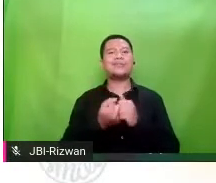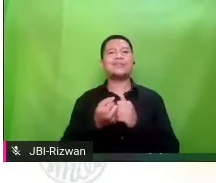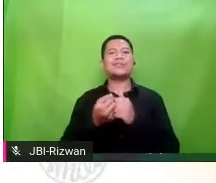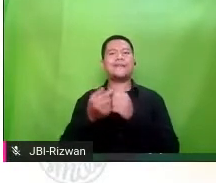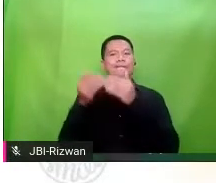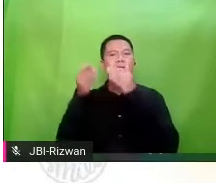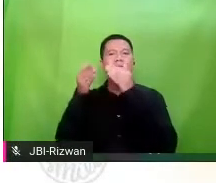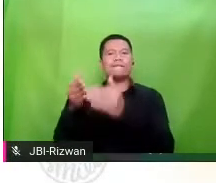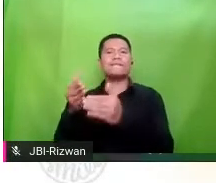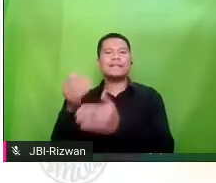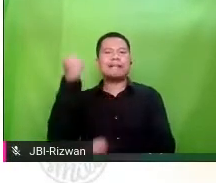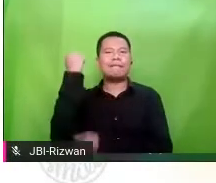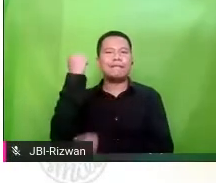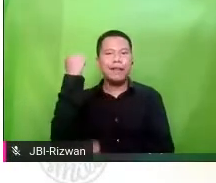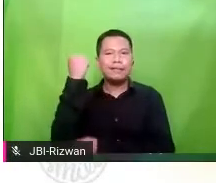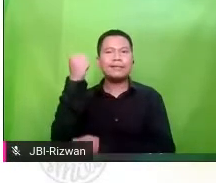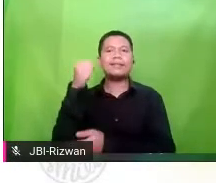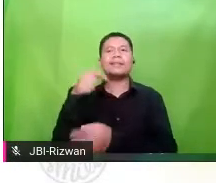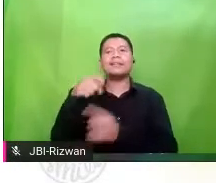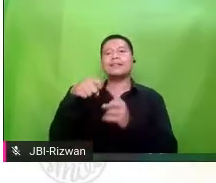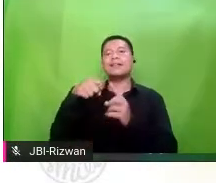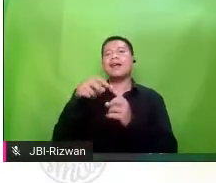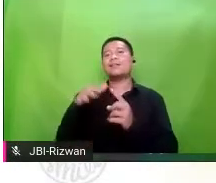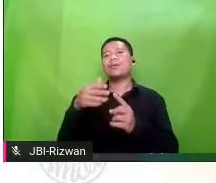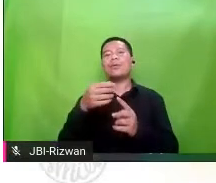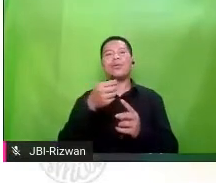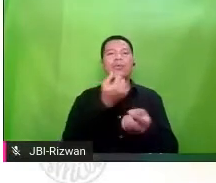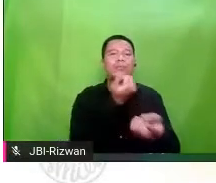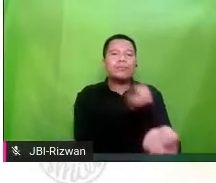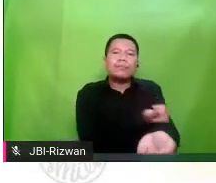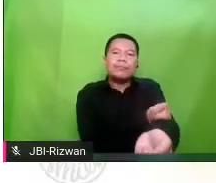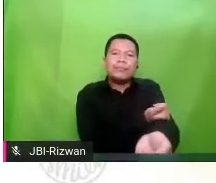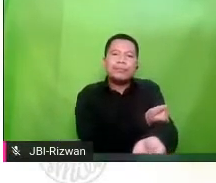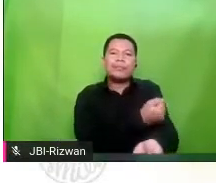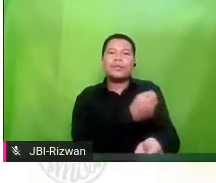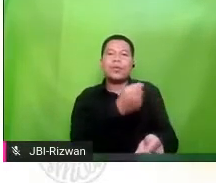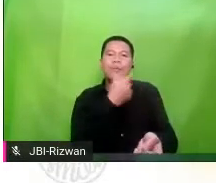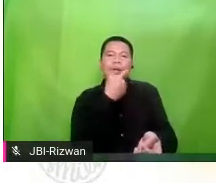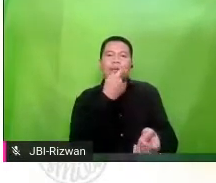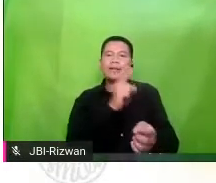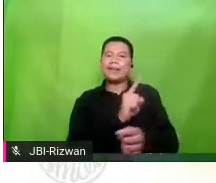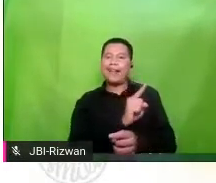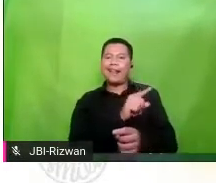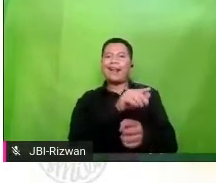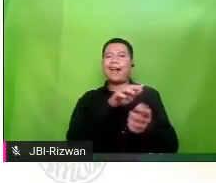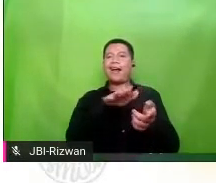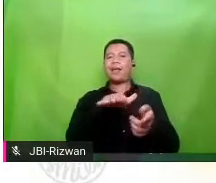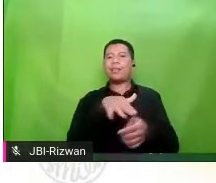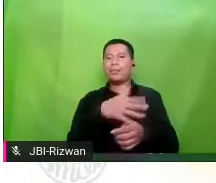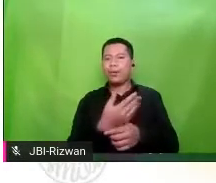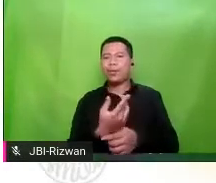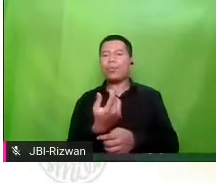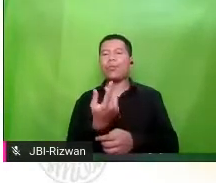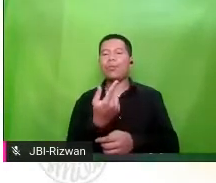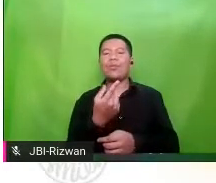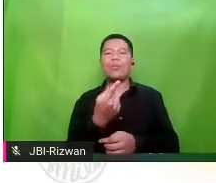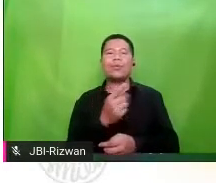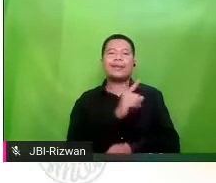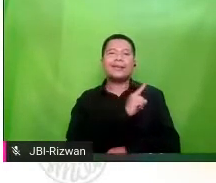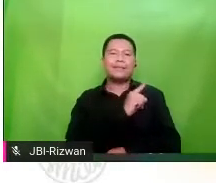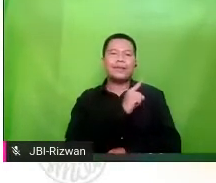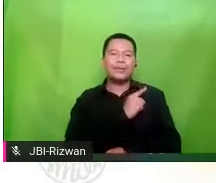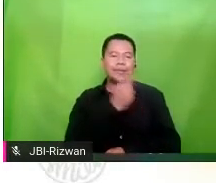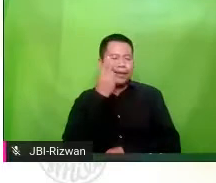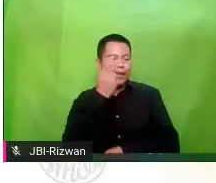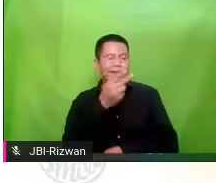atau kemudian penggunaan obat-obat terlarang, atau kemudian kita dapatkan individu yang sangat sulit